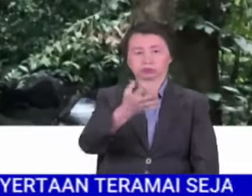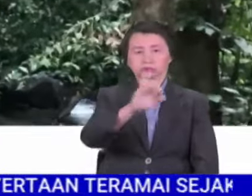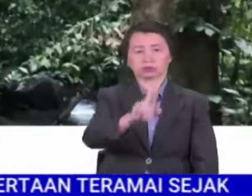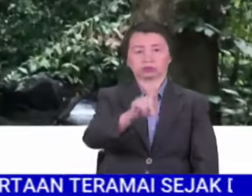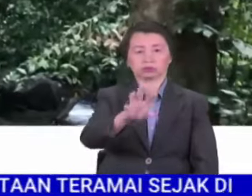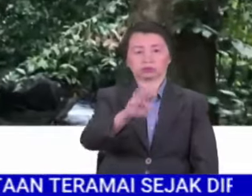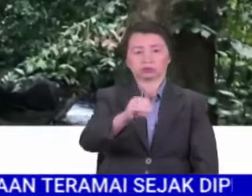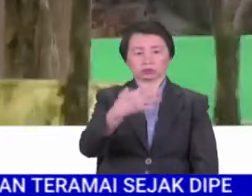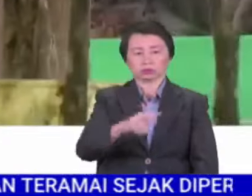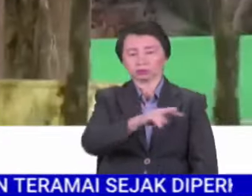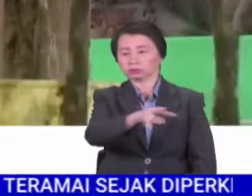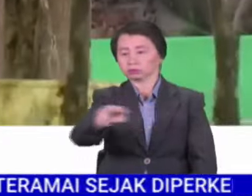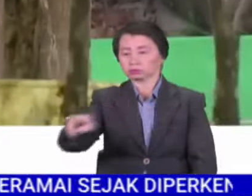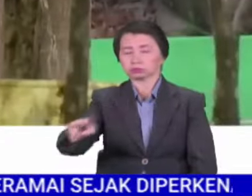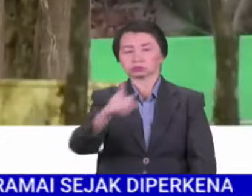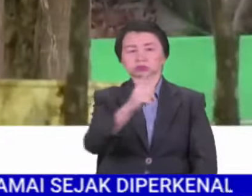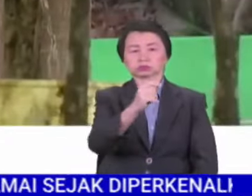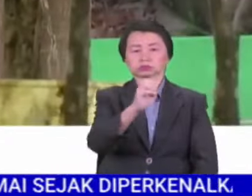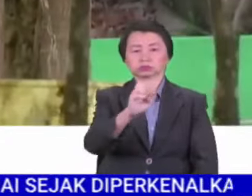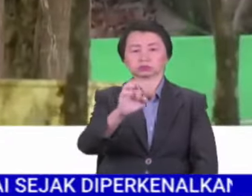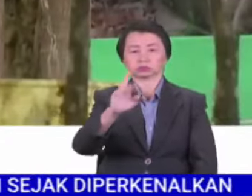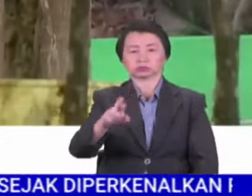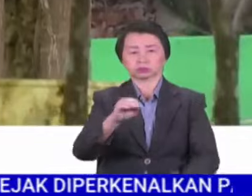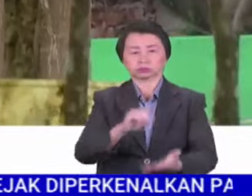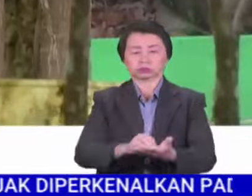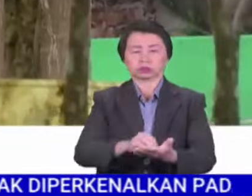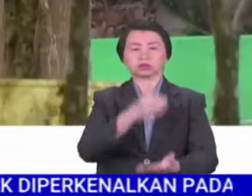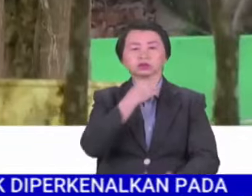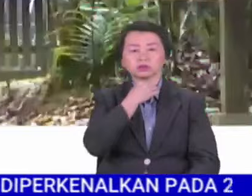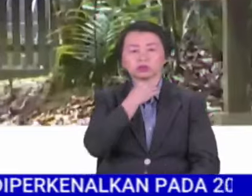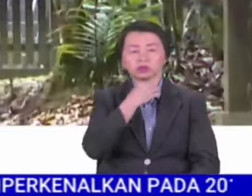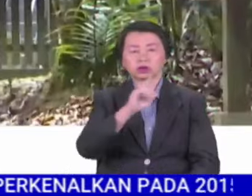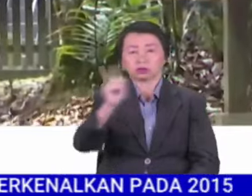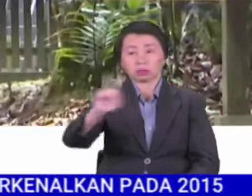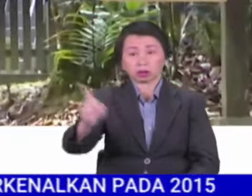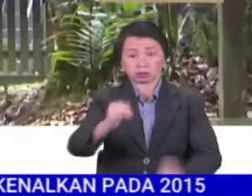selepas meninjau terkledang sayung di meruipong